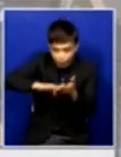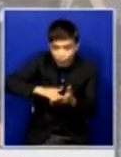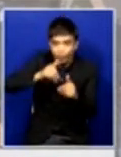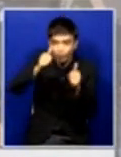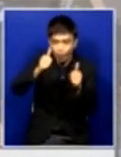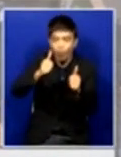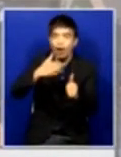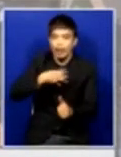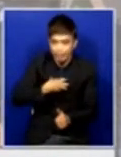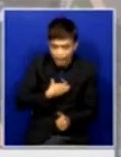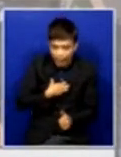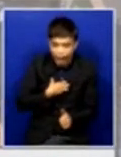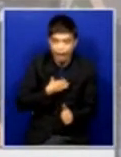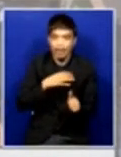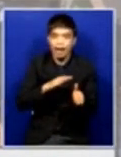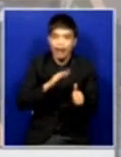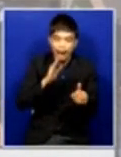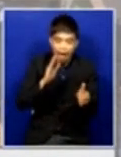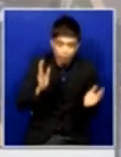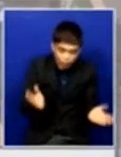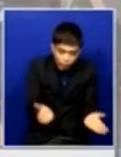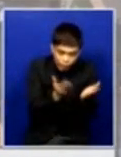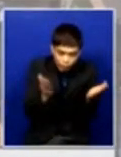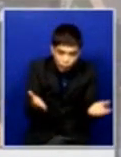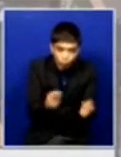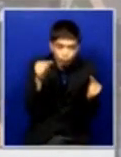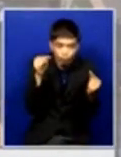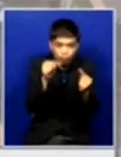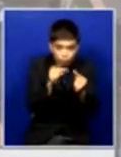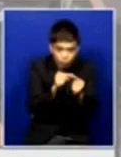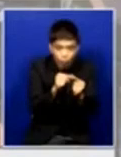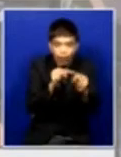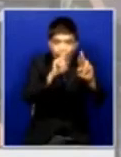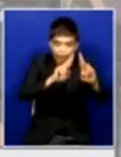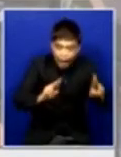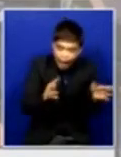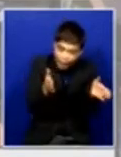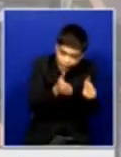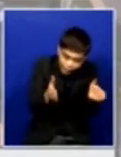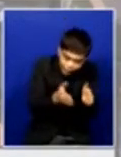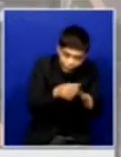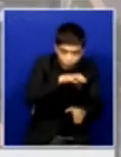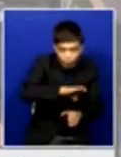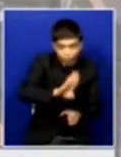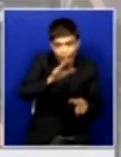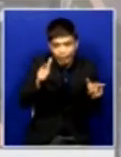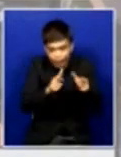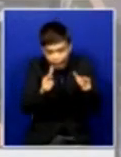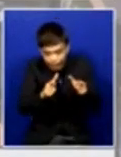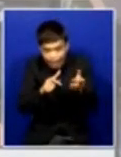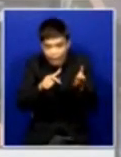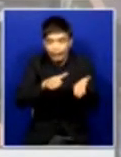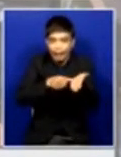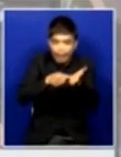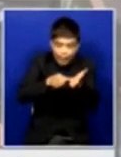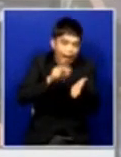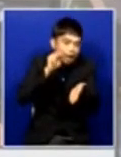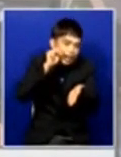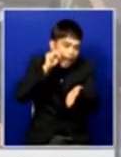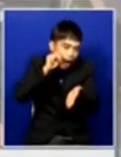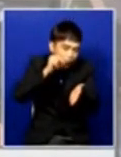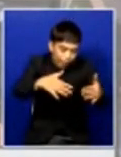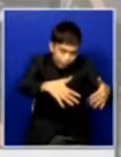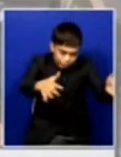ระตุ้นเศรษฐกิจฐานรากและสร้างมูลค่าเพิ่มต่อในอนาคตโดยเฉพาะเรื่องของการปรับปรุงและพัฒนาแหล่งน้ำเนื่องจาก